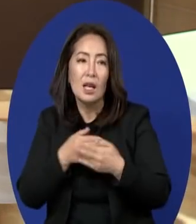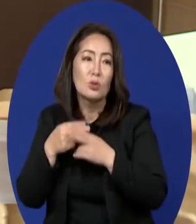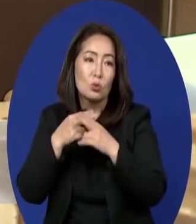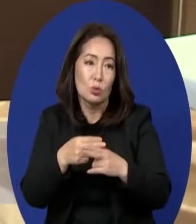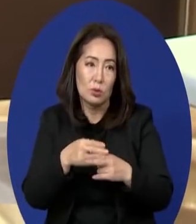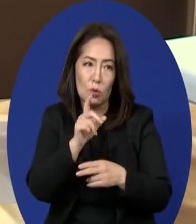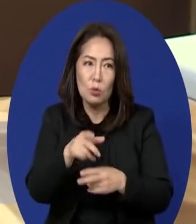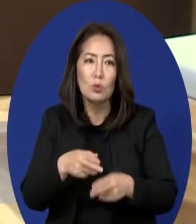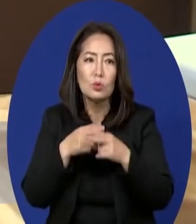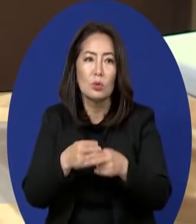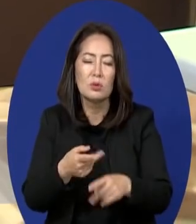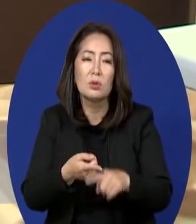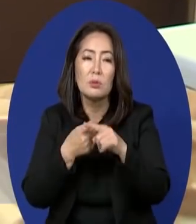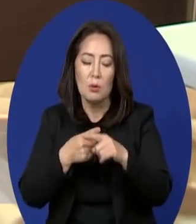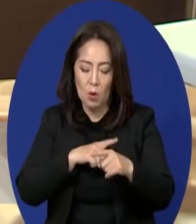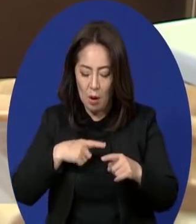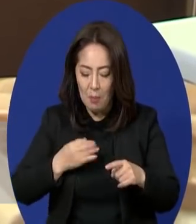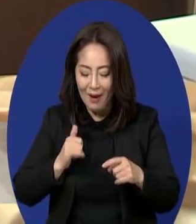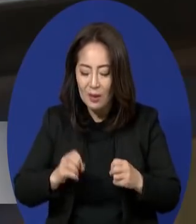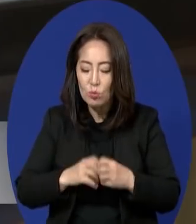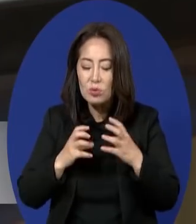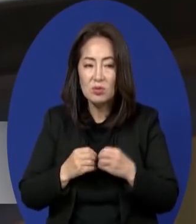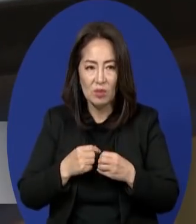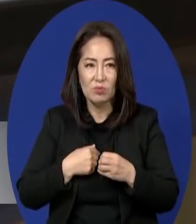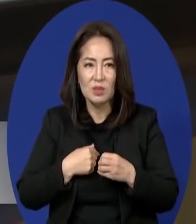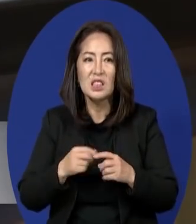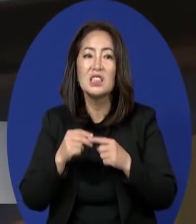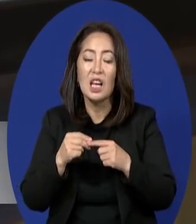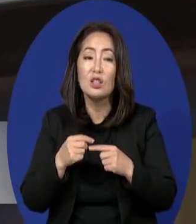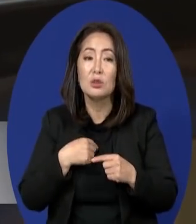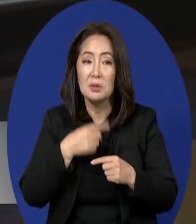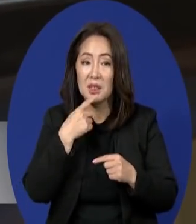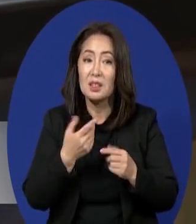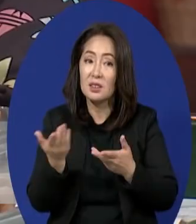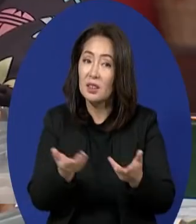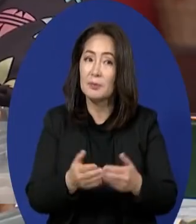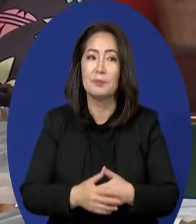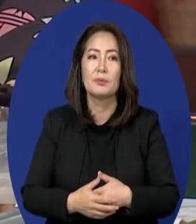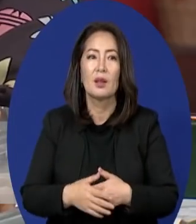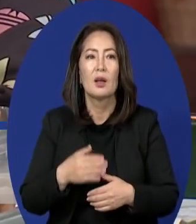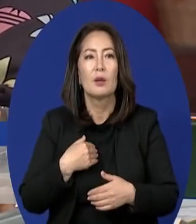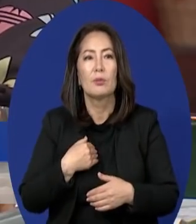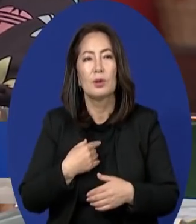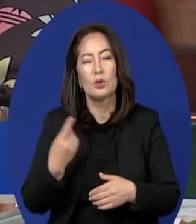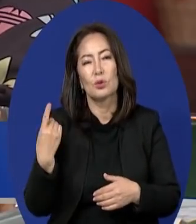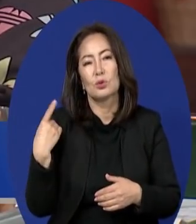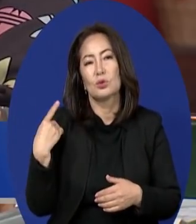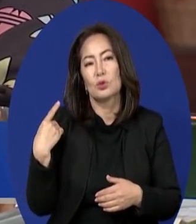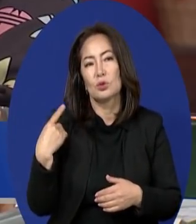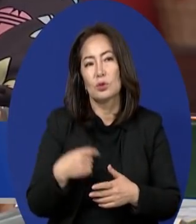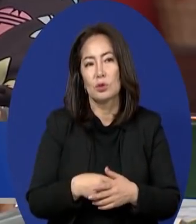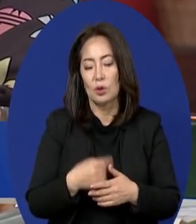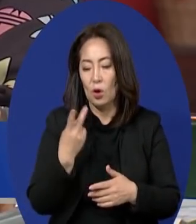тэмтэй явна гэдэг баядаг бүтээгч хүний баримтлах ёстой зарчим гэж үздэг байна. Тэгээ одоо өчигдөр нэг